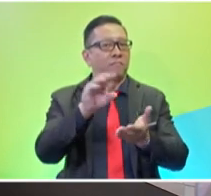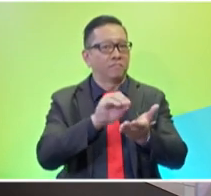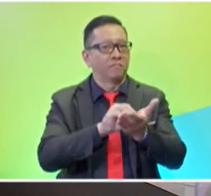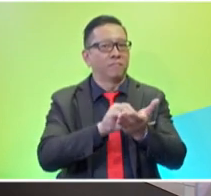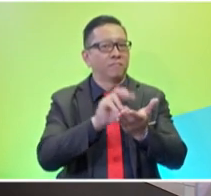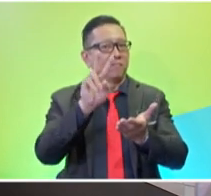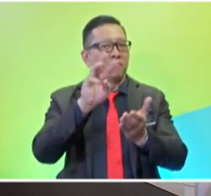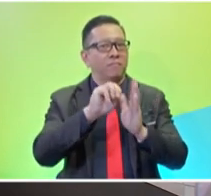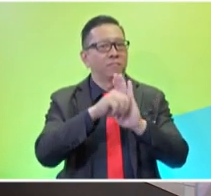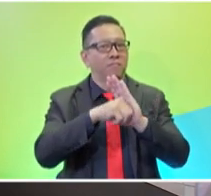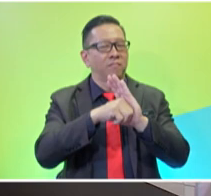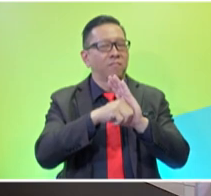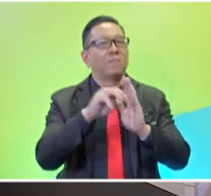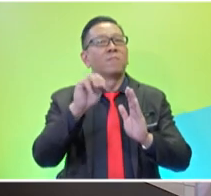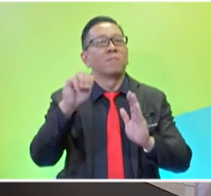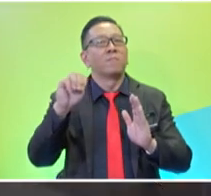oke sekarang